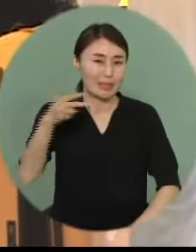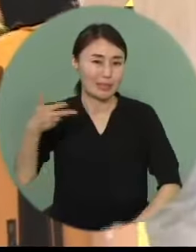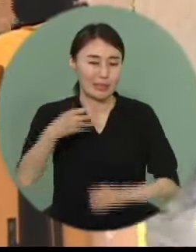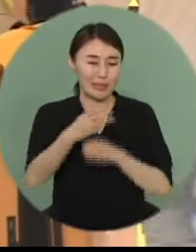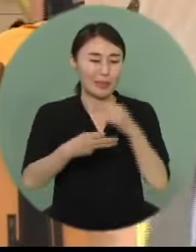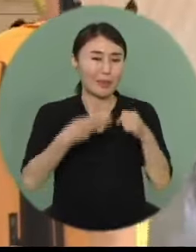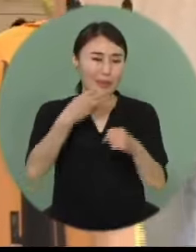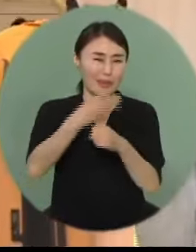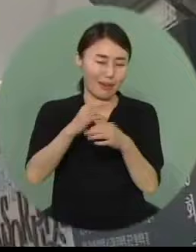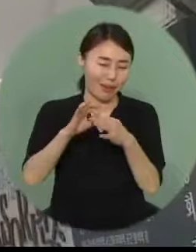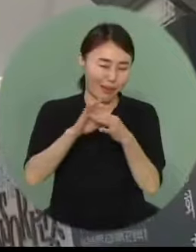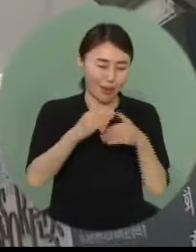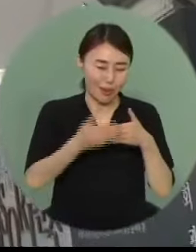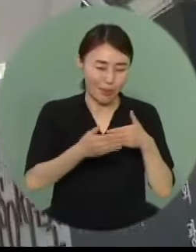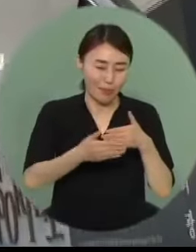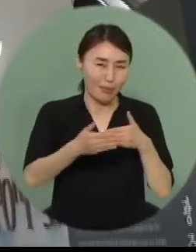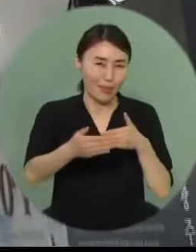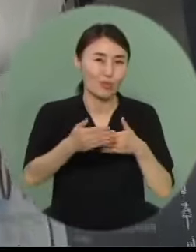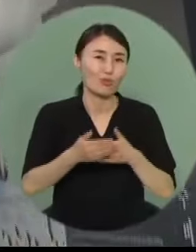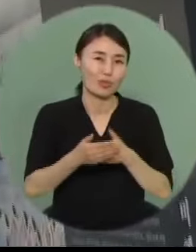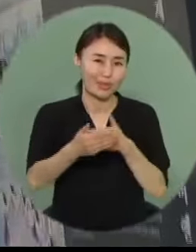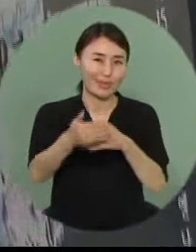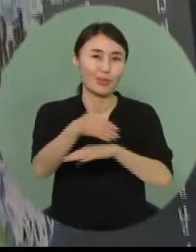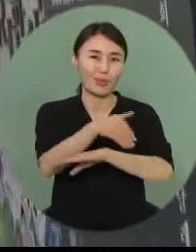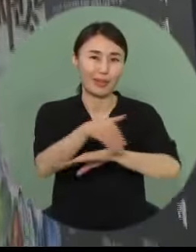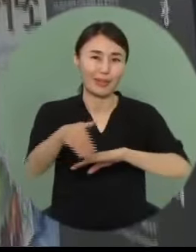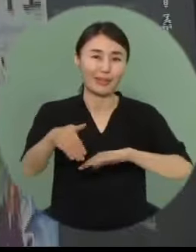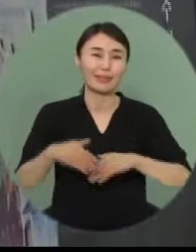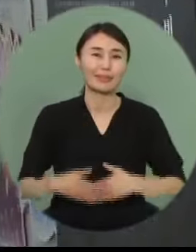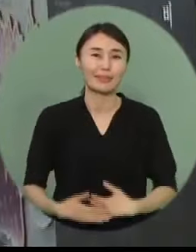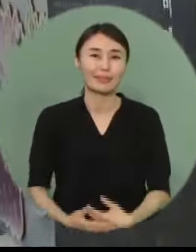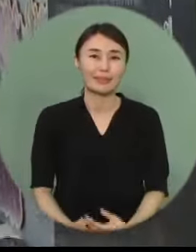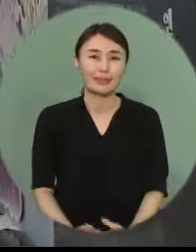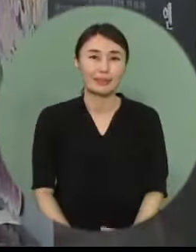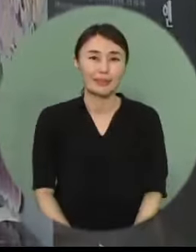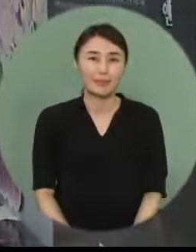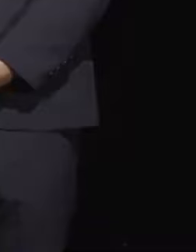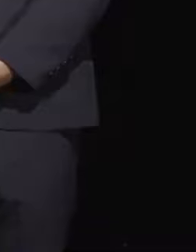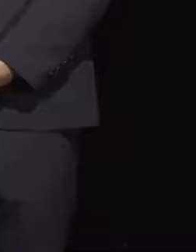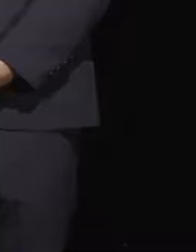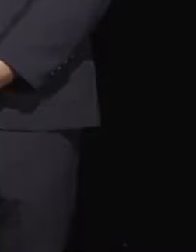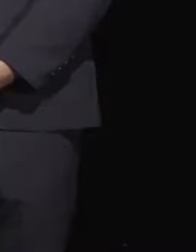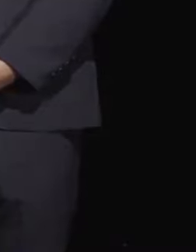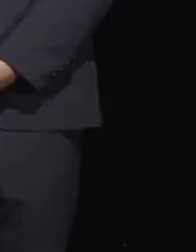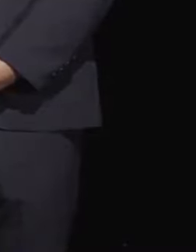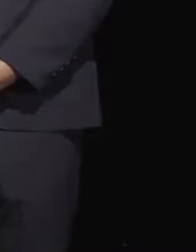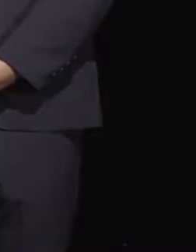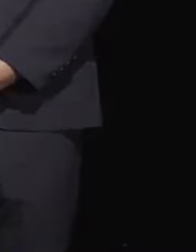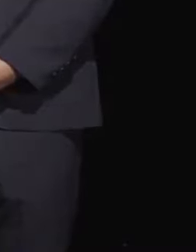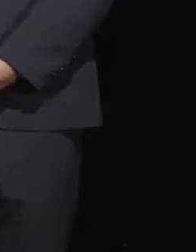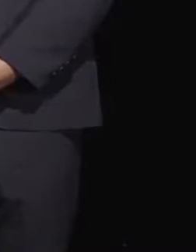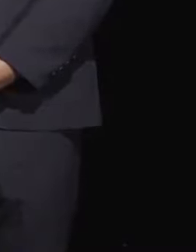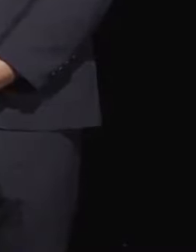13년 동안 단계적으로 추진됩니다. MBC 뉴스 송정근입니다.